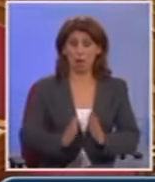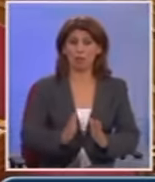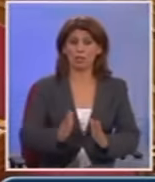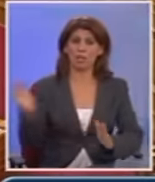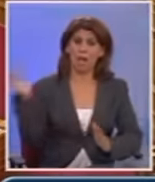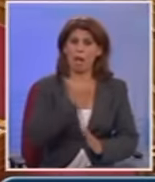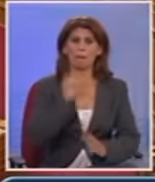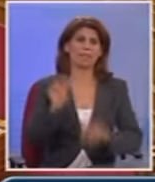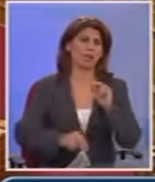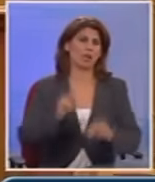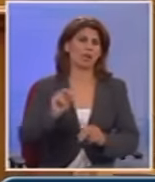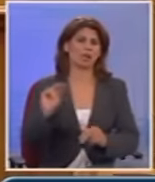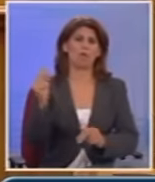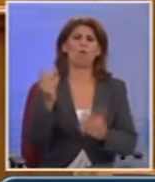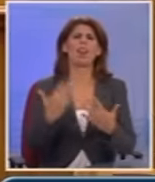σε εκλογές.